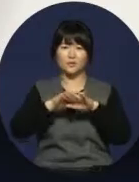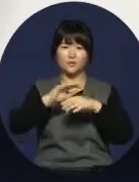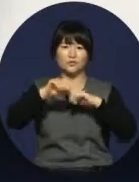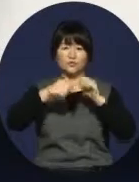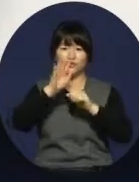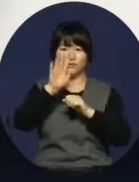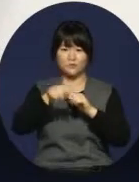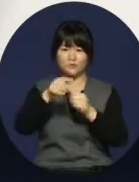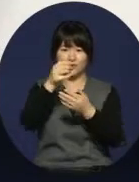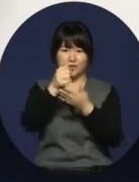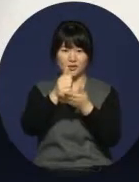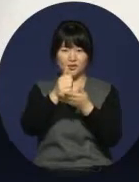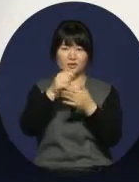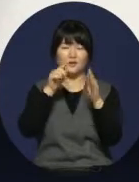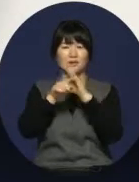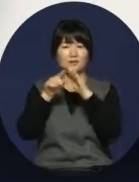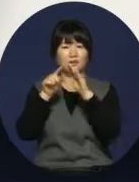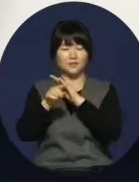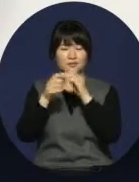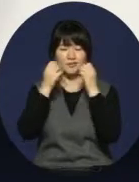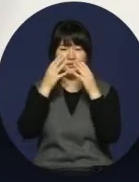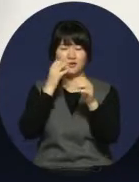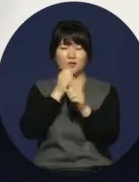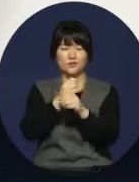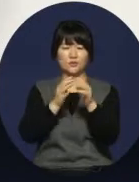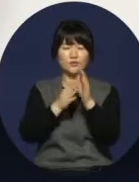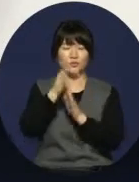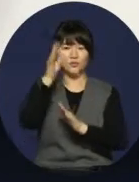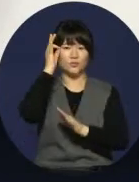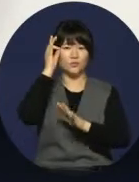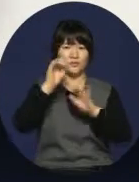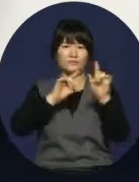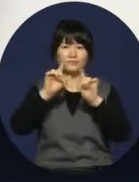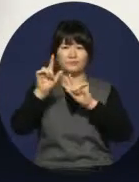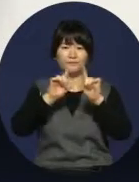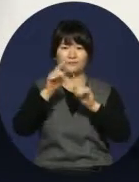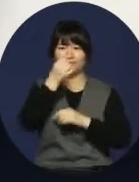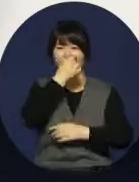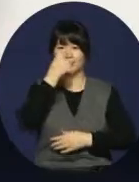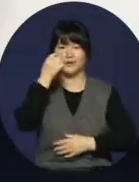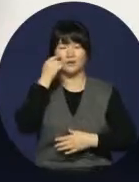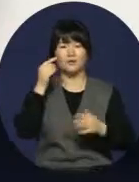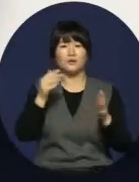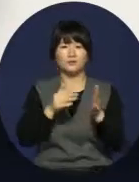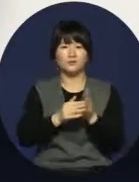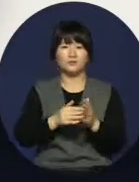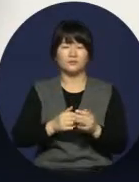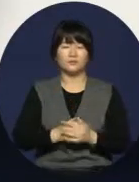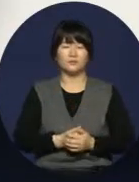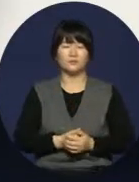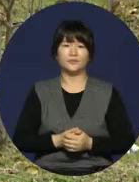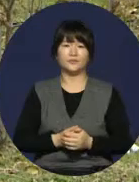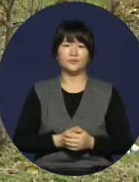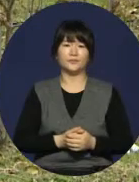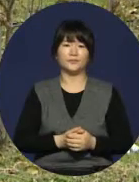농림축산식품부 장관이 죽장 곳곳을 찾아 창조도시 포항의 면모를 확인했습니다. 그 소식 전해드리죠.